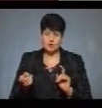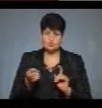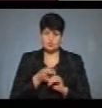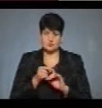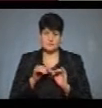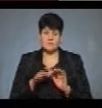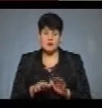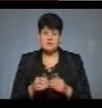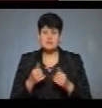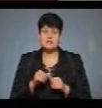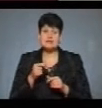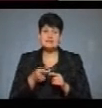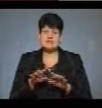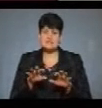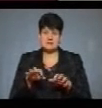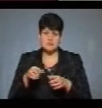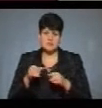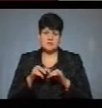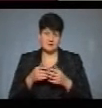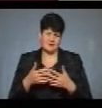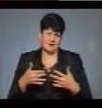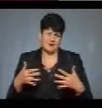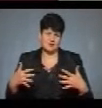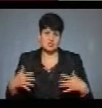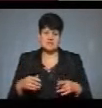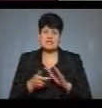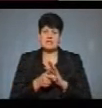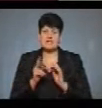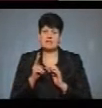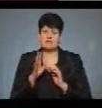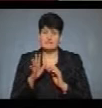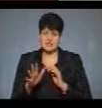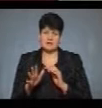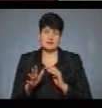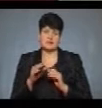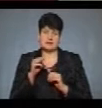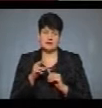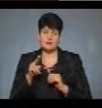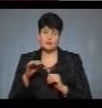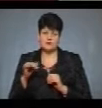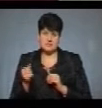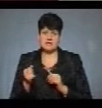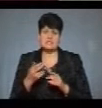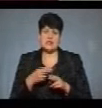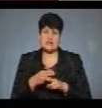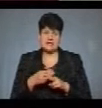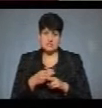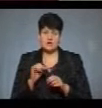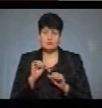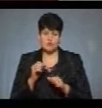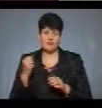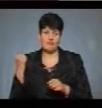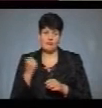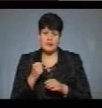справи. Зокрема, це вилучені речі з квартири Тетяни Підвашецької. Серед них кухонний ніж зі слідами крові, яким, ймовірно, вбили